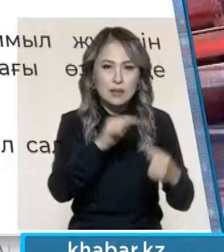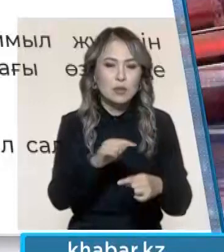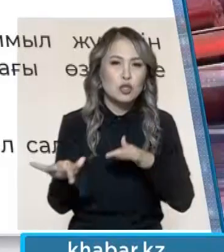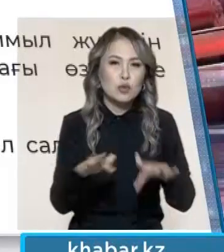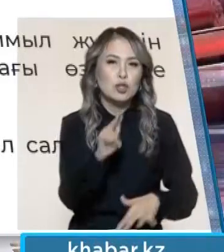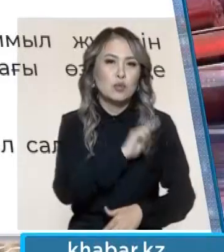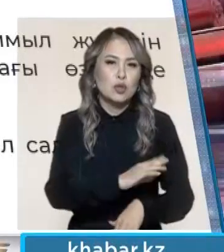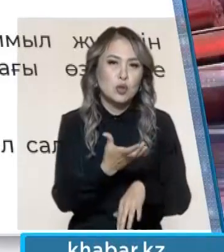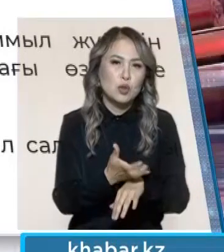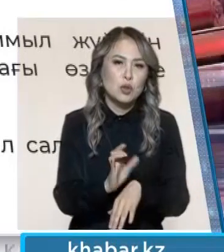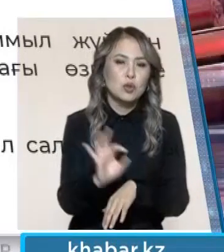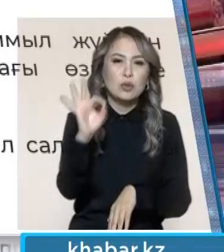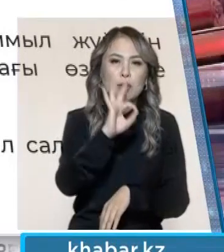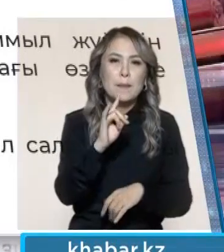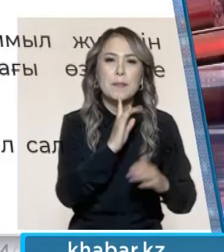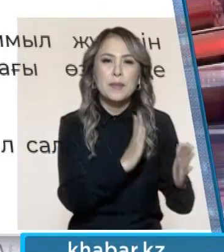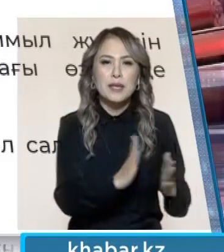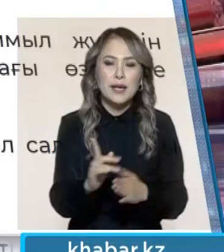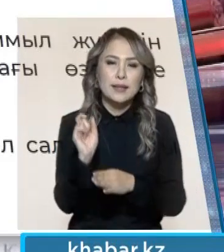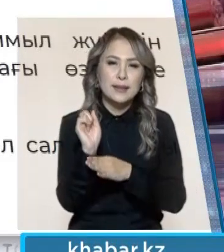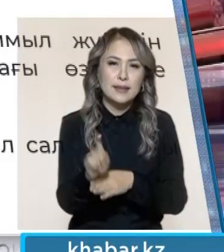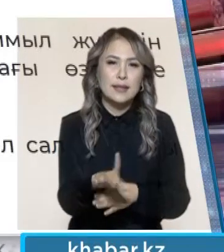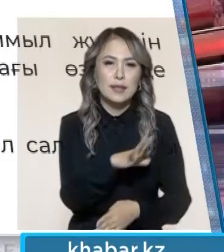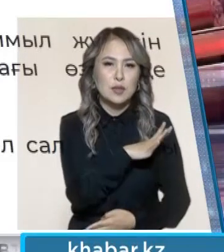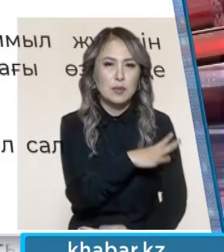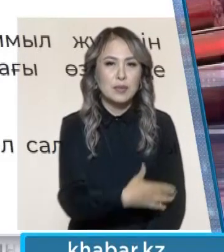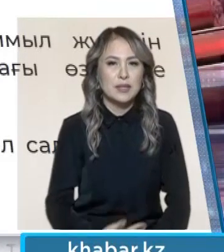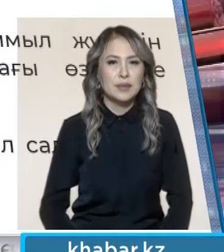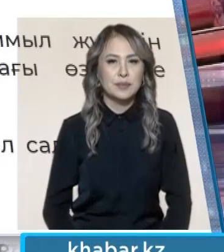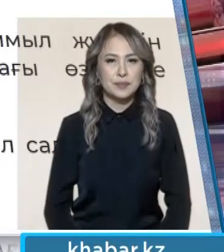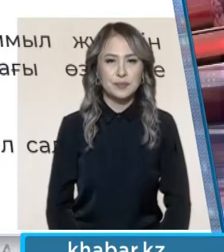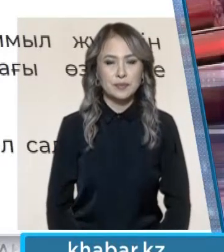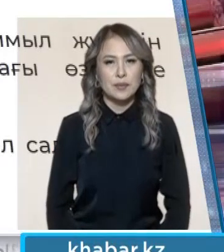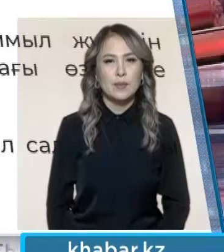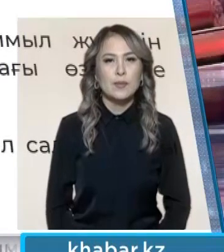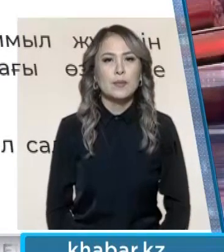қарсы іс-қимыл саласындағы жұмыстарды күшейту жөнінде бірқатар тапсырма берді.